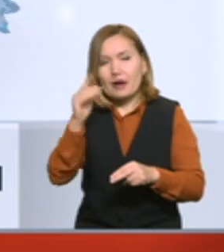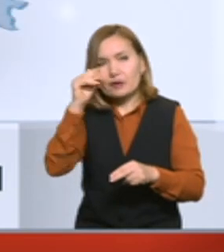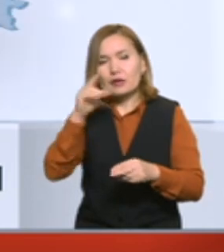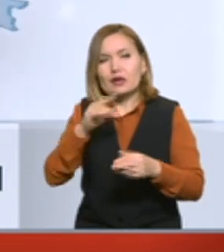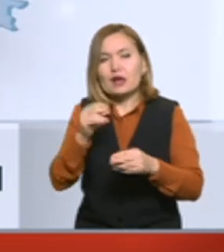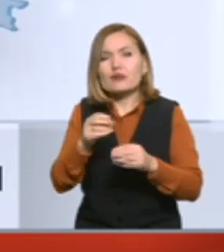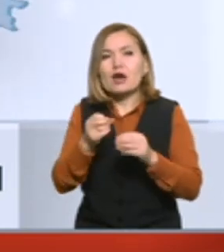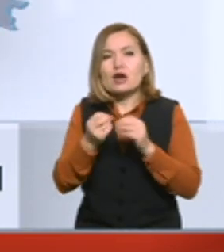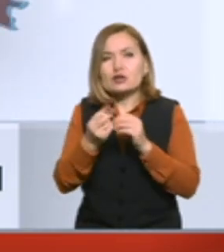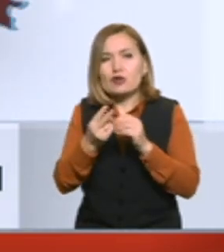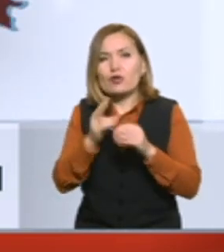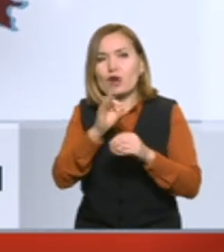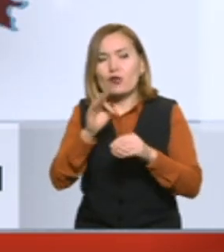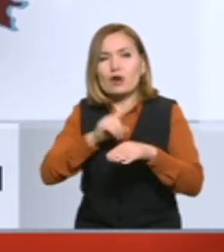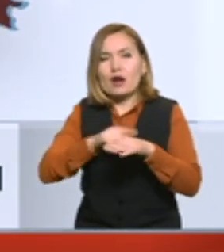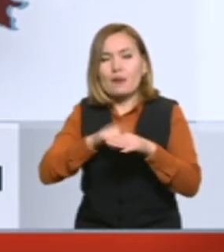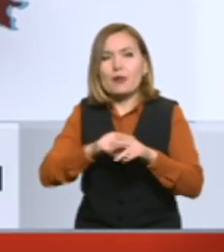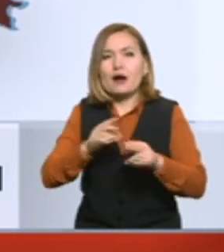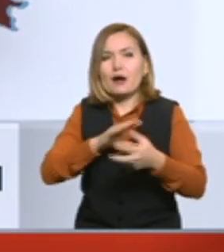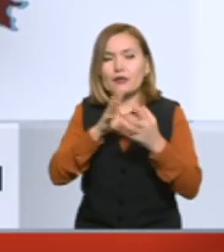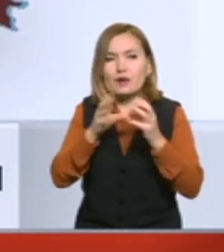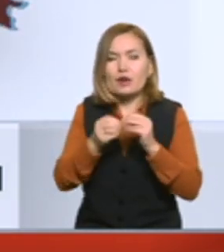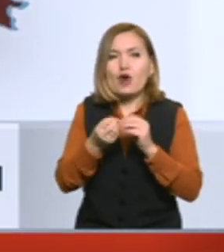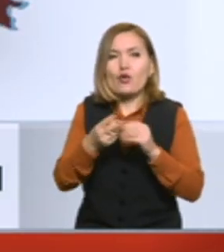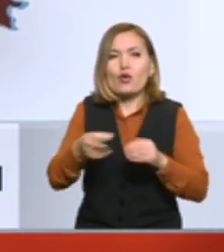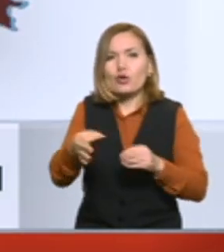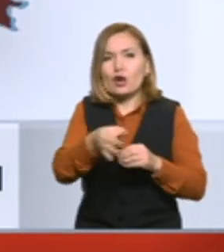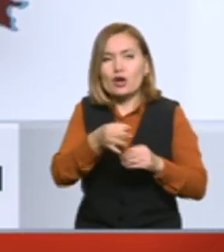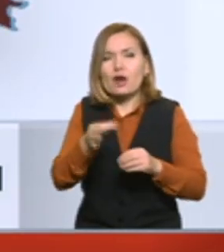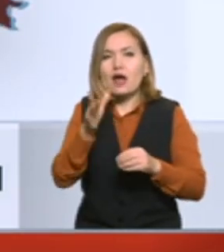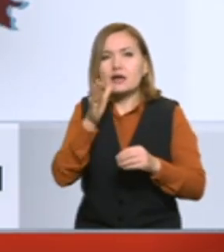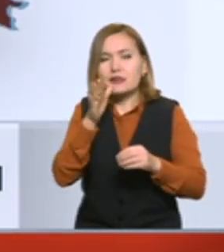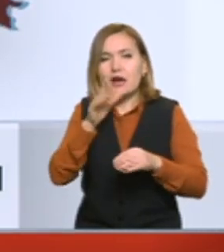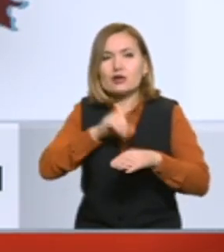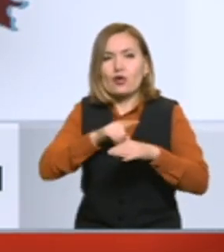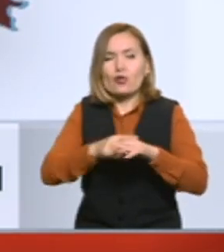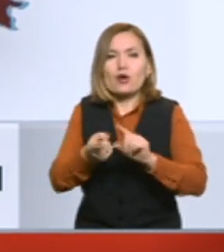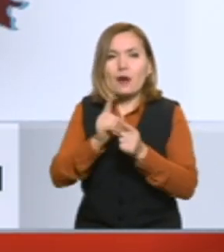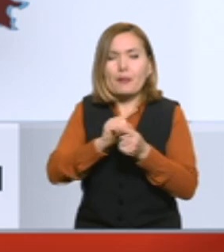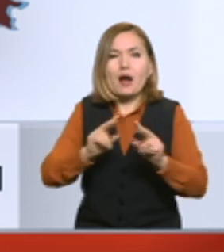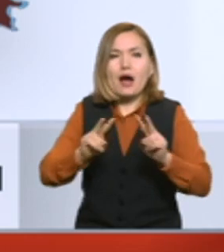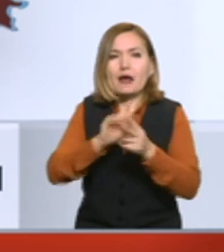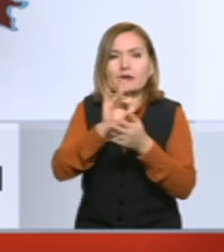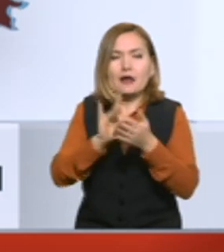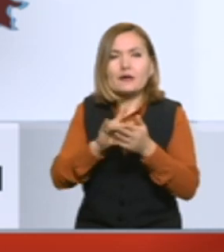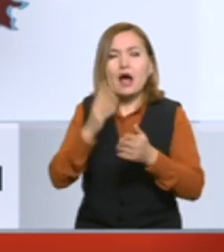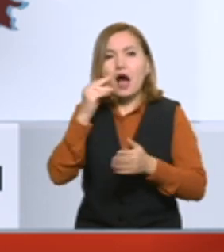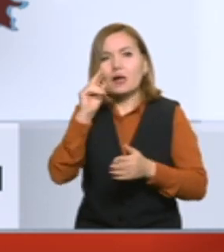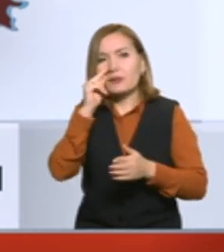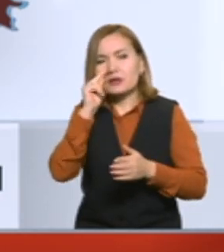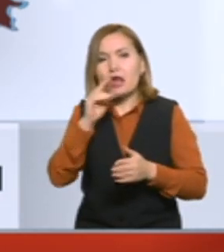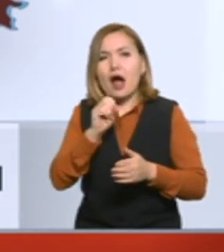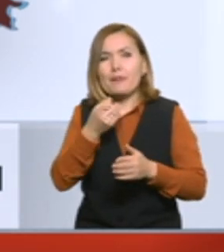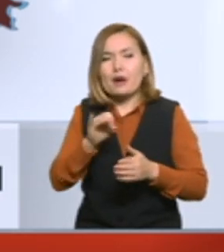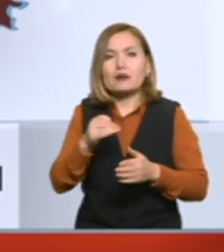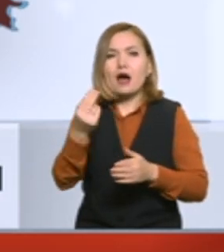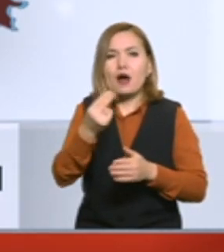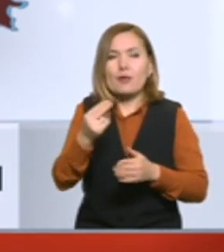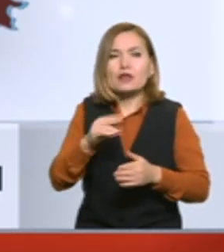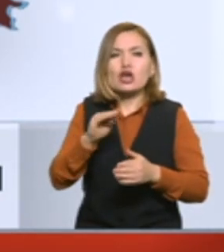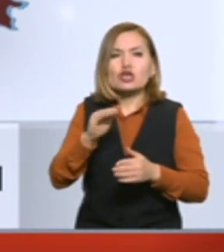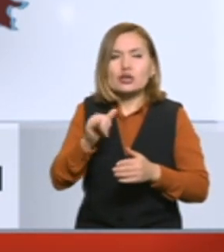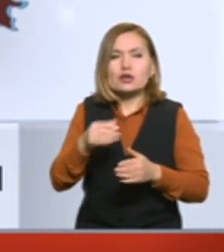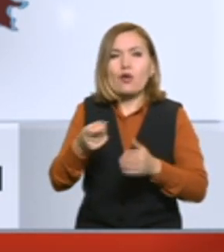сағат 12:00-де елдегі 3 мегаполис пен 12 облыста сағат тілі өзгереді. Яғни Астана, Алматы, Шымкент, Абай, Ақмола, Жамбыл,